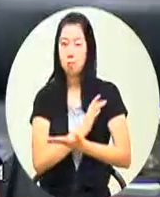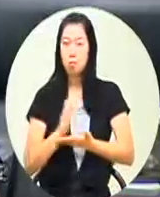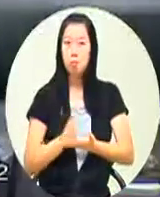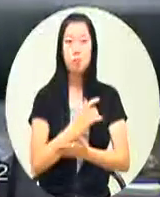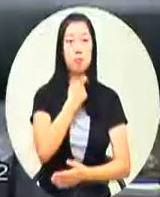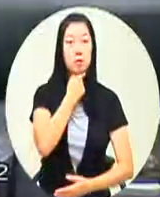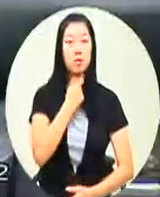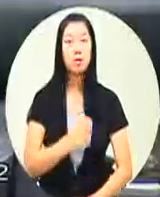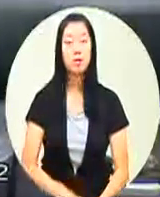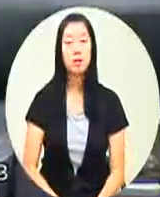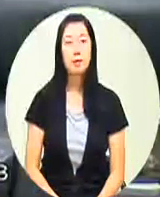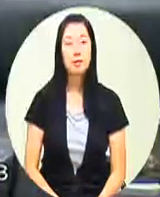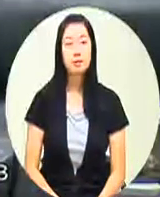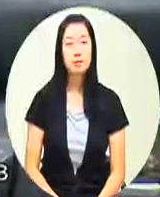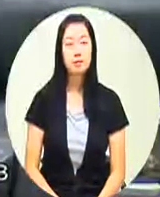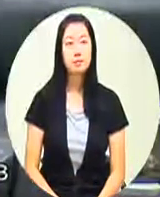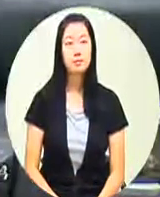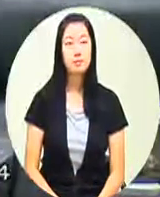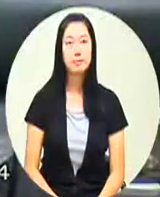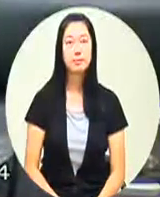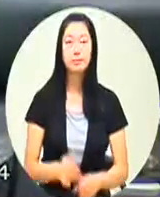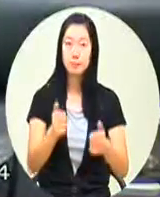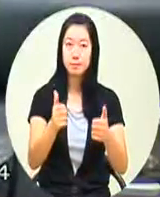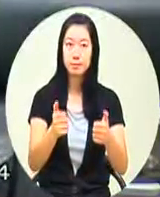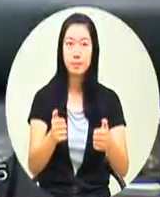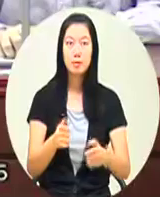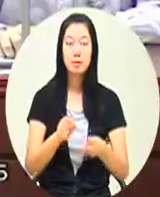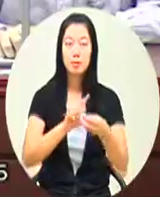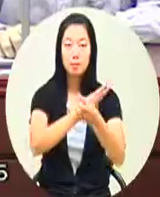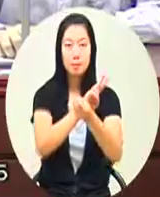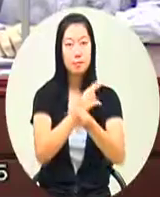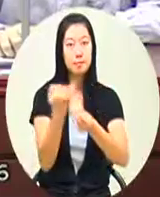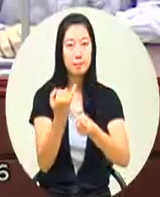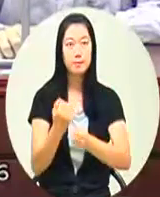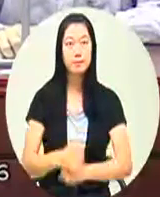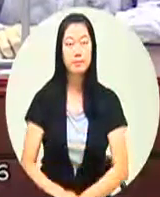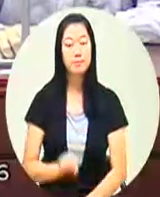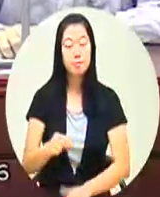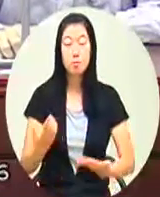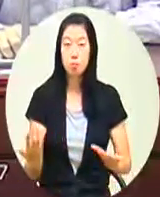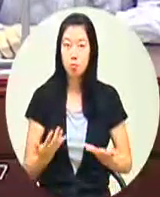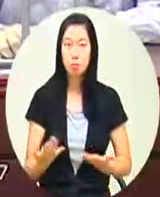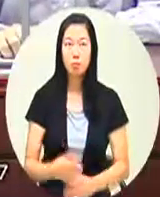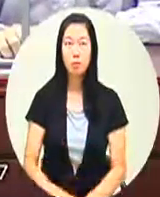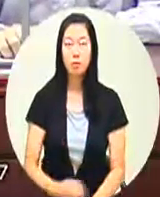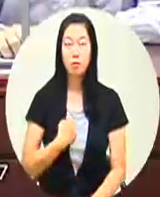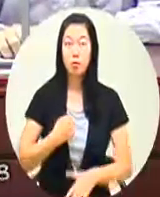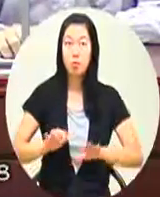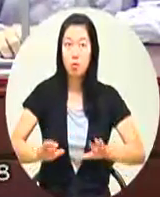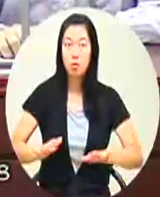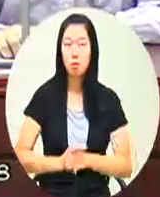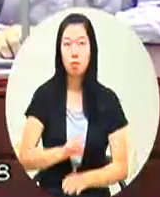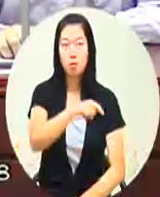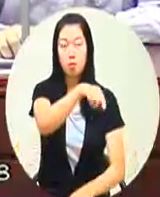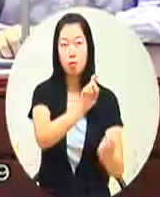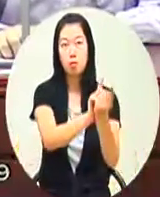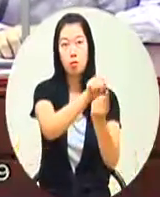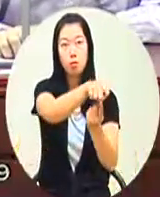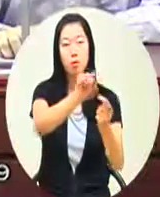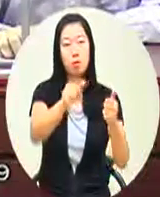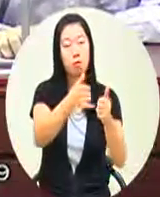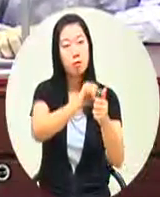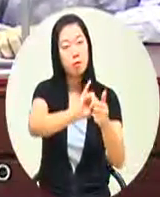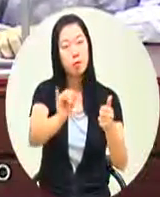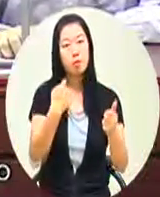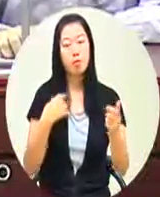局长 你答复。 谢谢你。这个部分在我们目前跟那个议员这边在